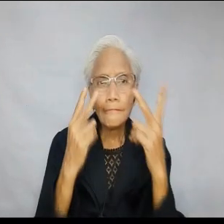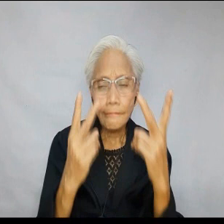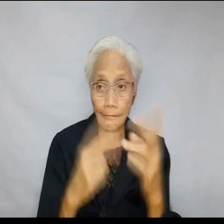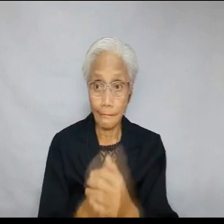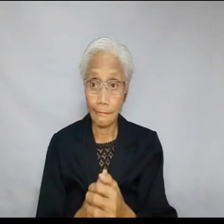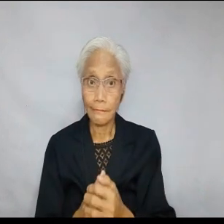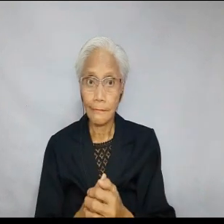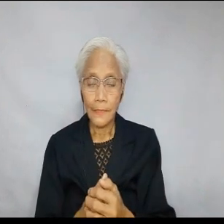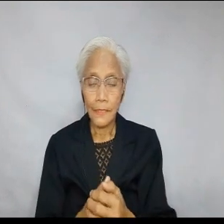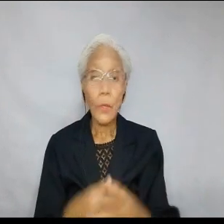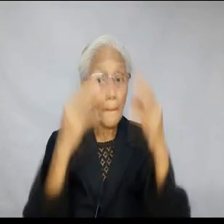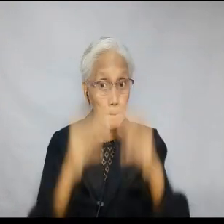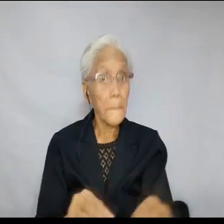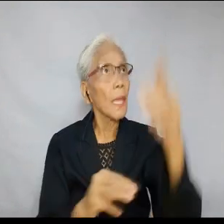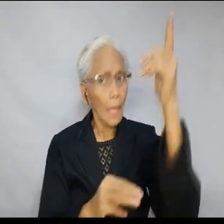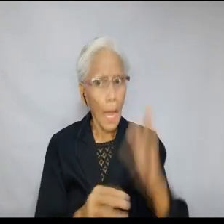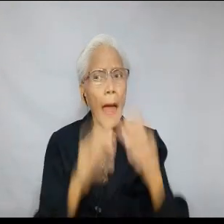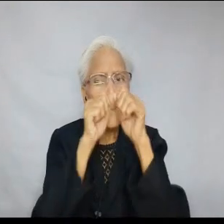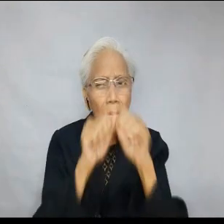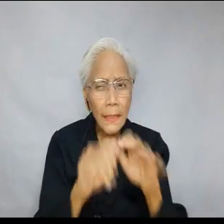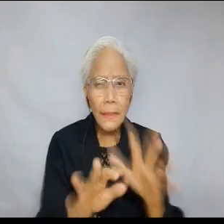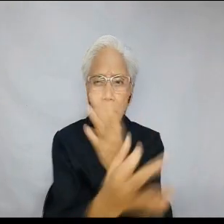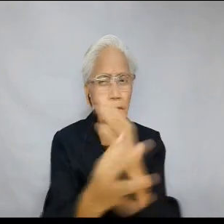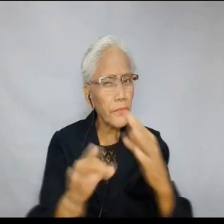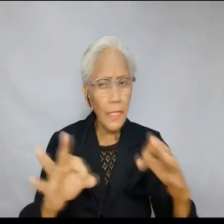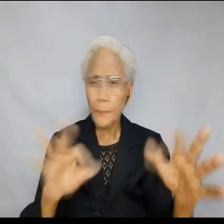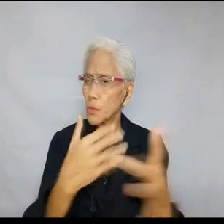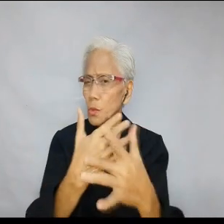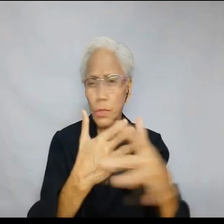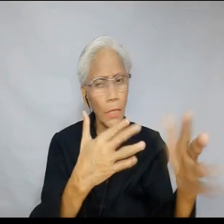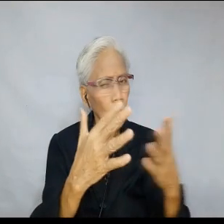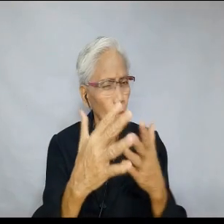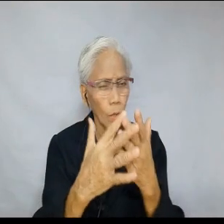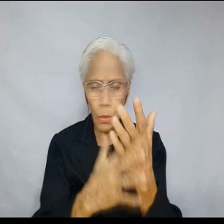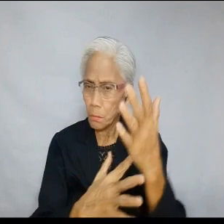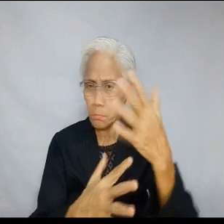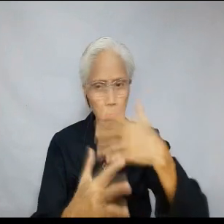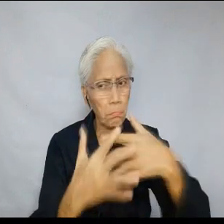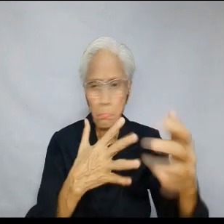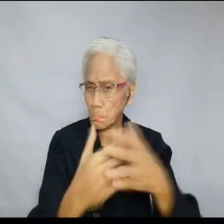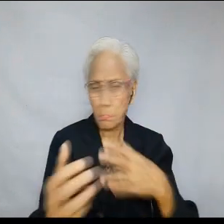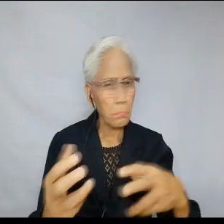being kind. これで1分。また明日。 May God bless our freedom to shine